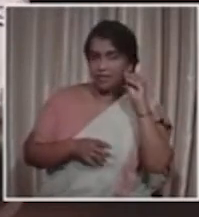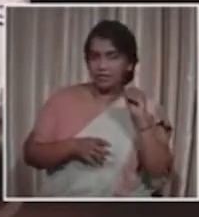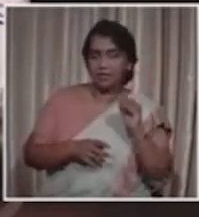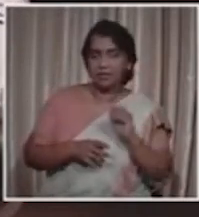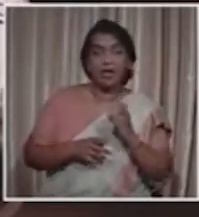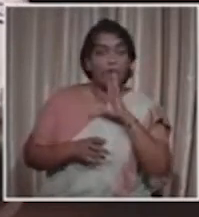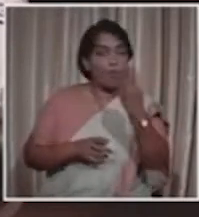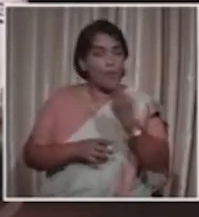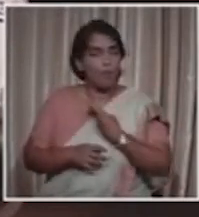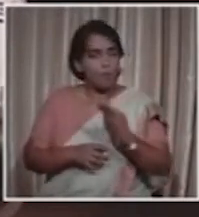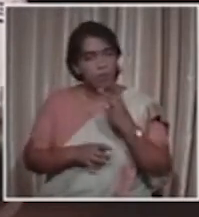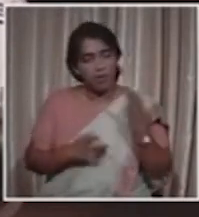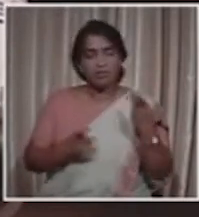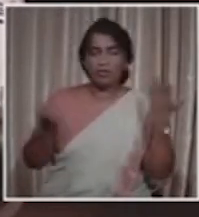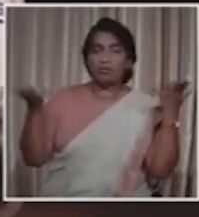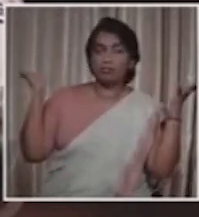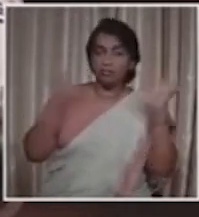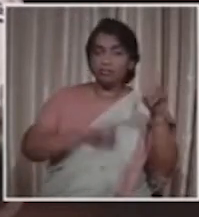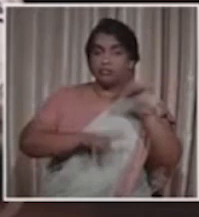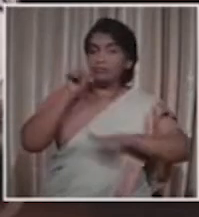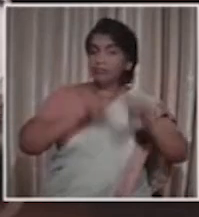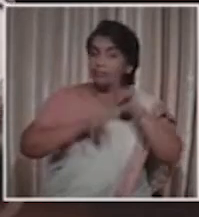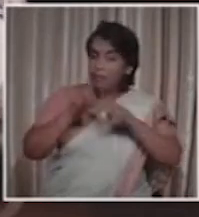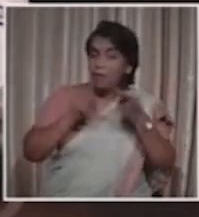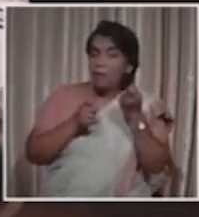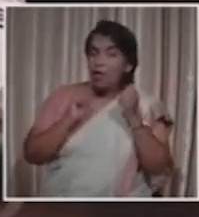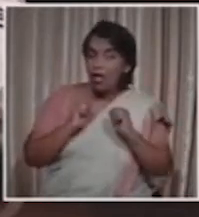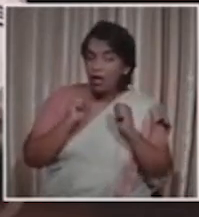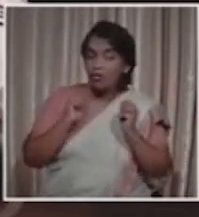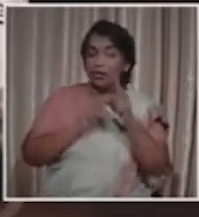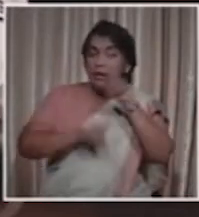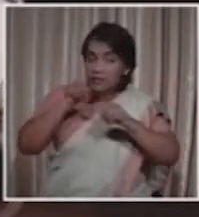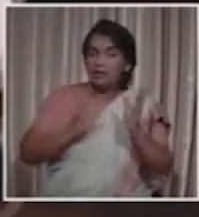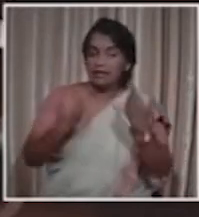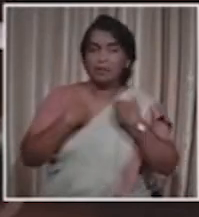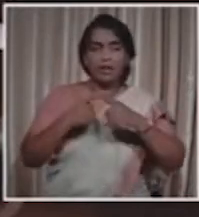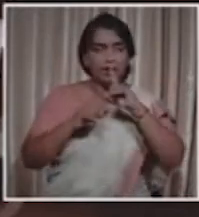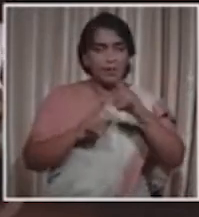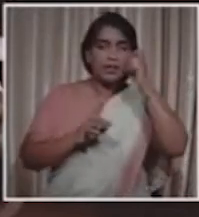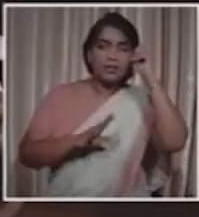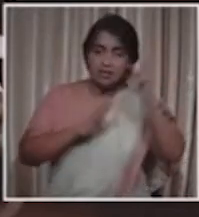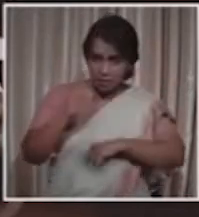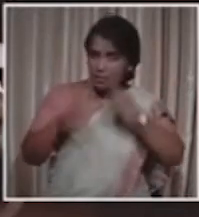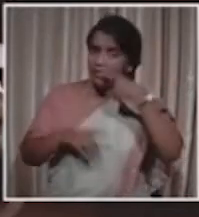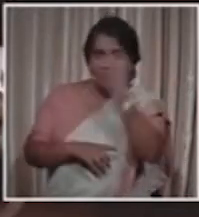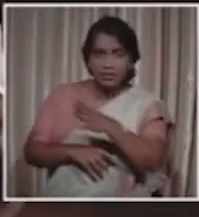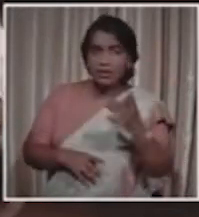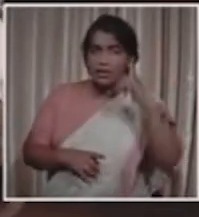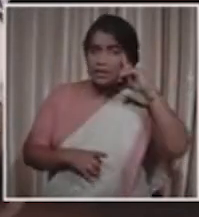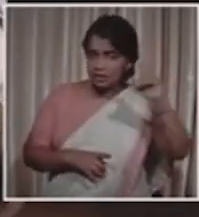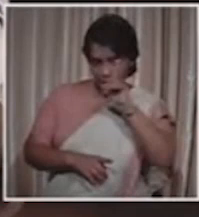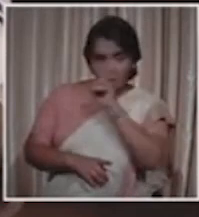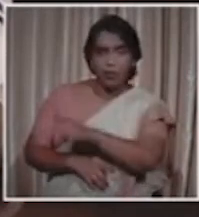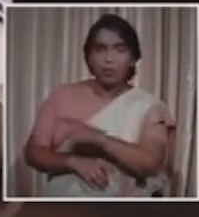ද්විපාර්ශ්වීය ද්විපාර්ශ්වීය බ්‍රිජ් ෆයිනෑන්සින් වලට ආණ්ඩුව ගිහිල්ලා තියෙනවද ජපානයට කතා කරාද චීනයට කතා